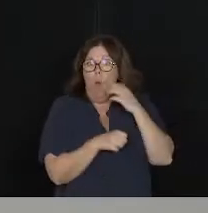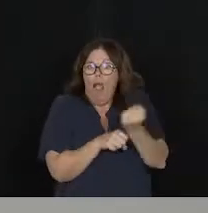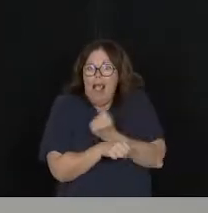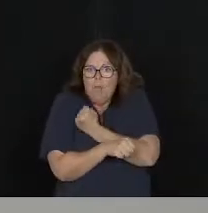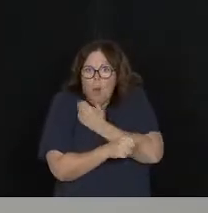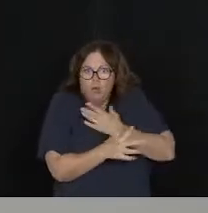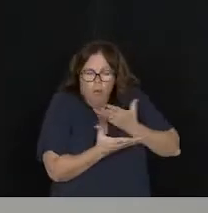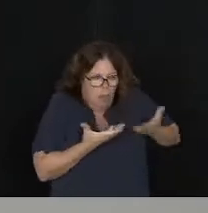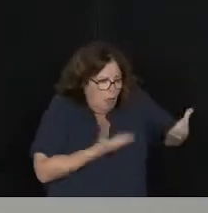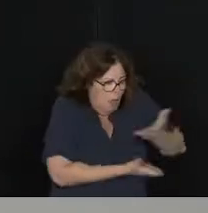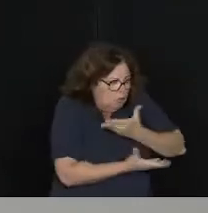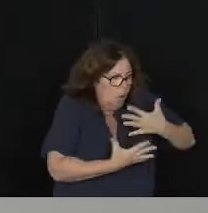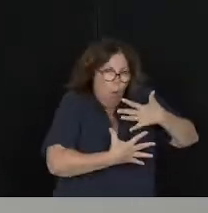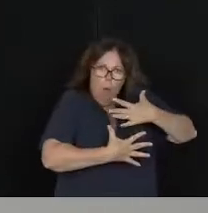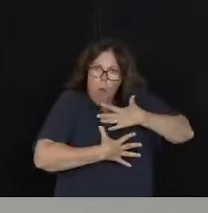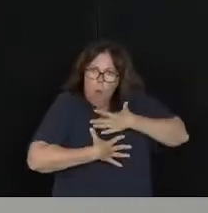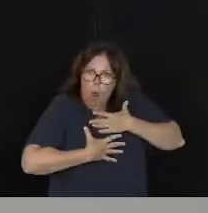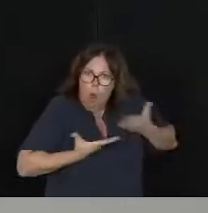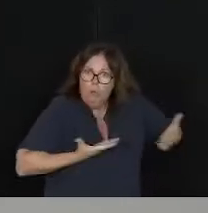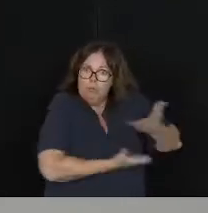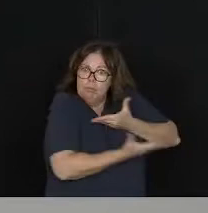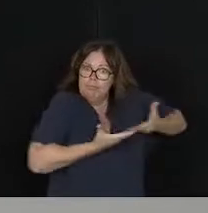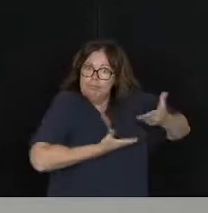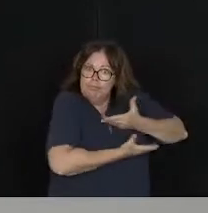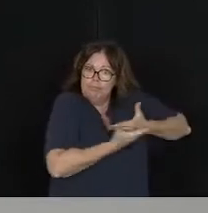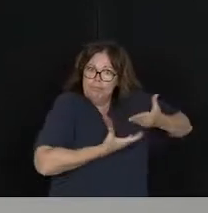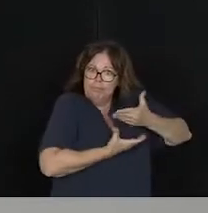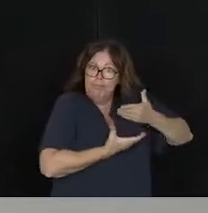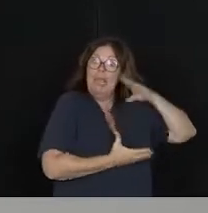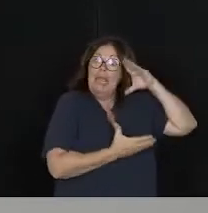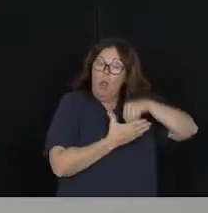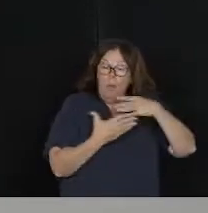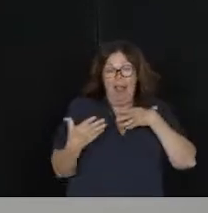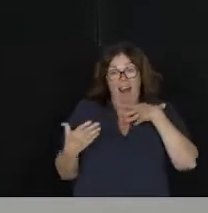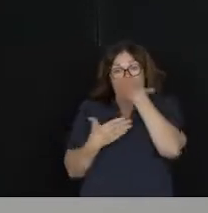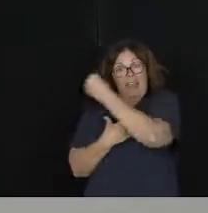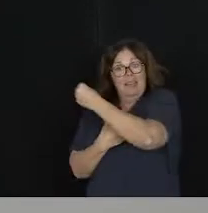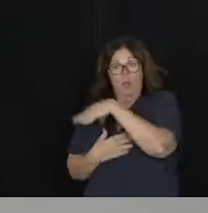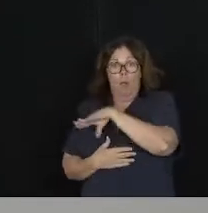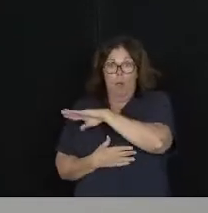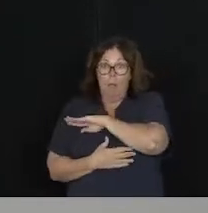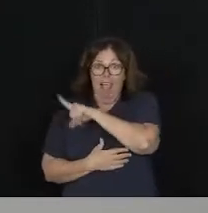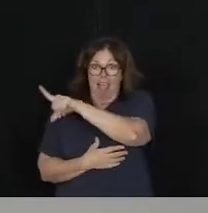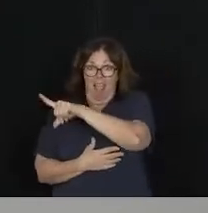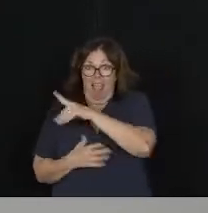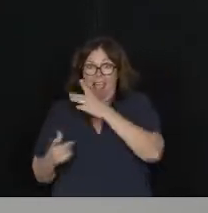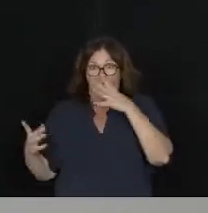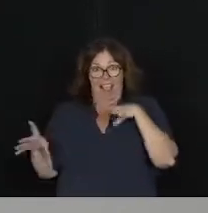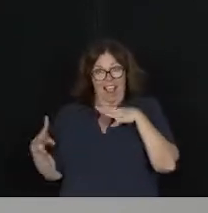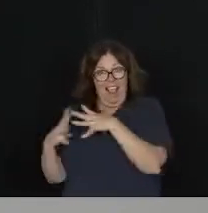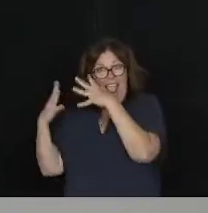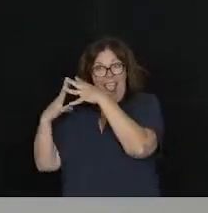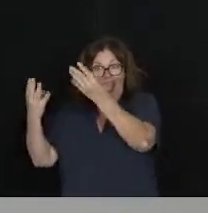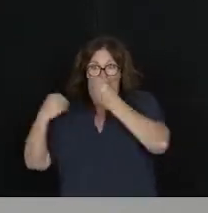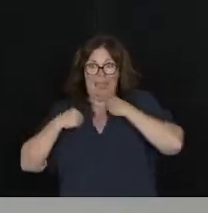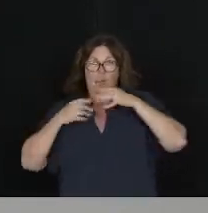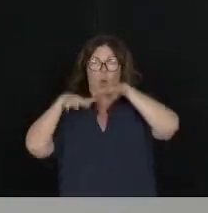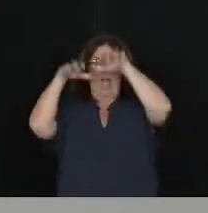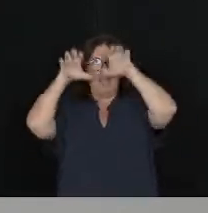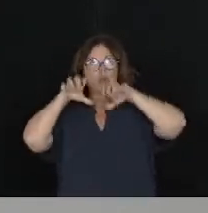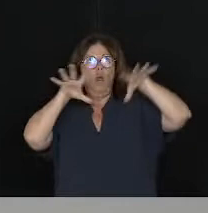les attentes et les peurs. Et ensuite de l'extérieur, parce que les mobilisations guerrières désorganisent les